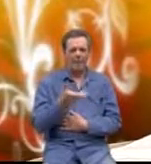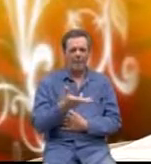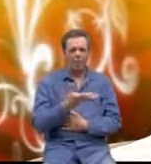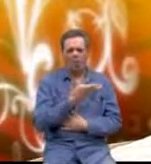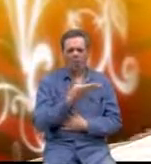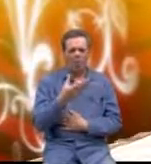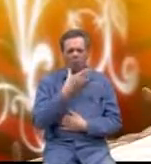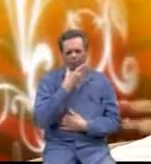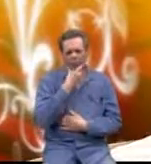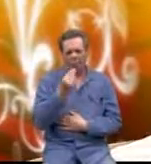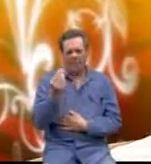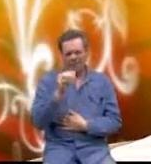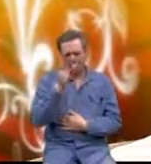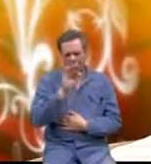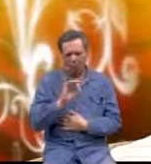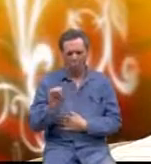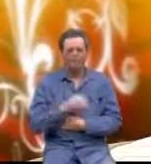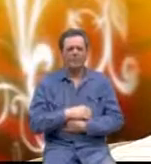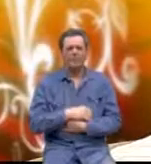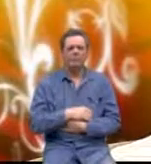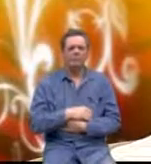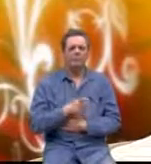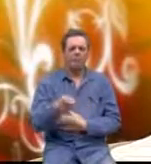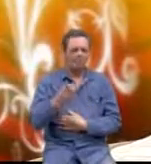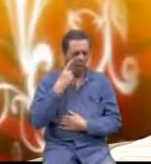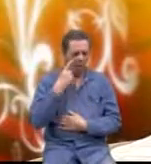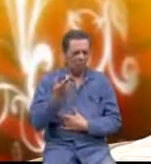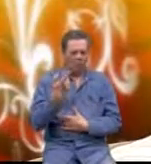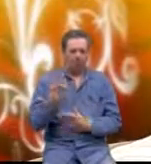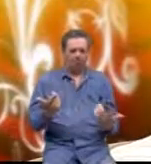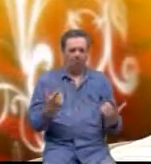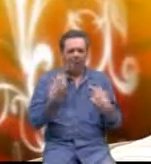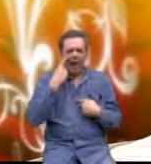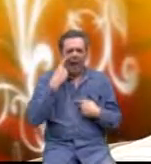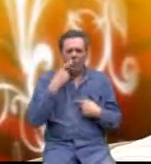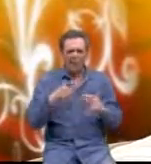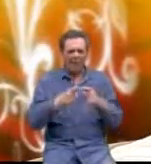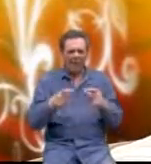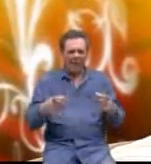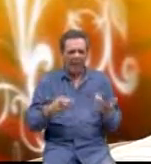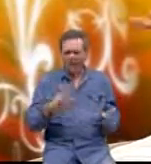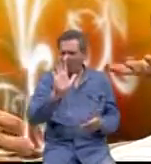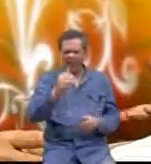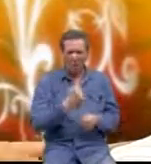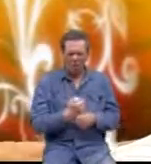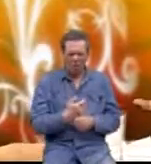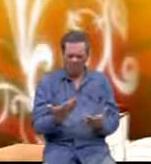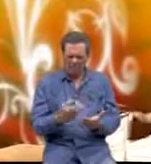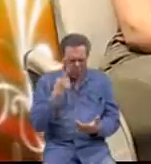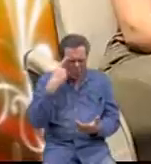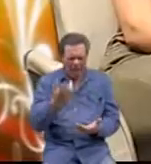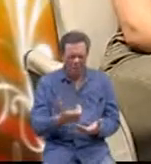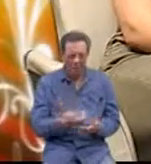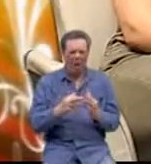krasnih projekata, evo mene sete. Mene su te asocijativne karte. Što to znači? To je vaša radionica, je li tako?